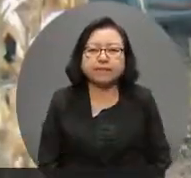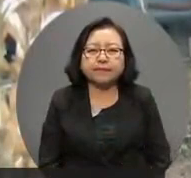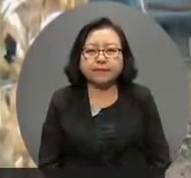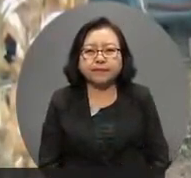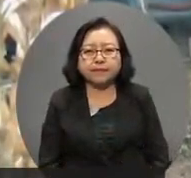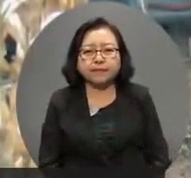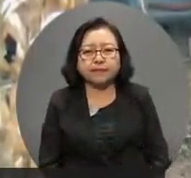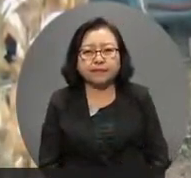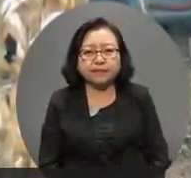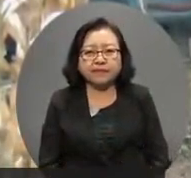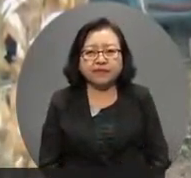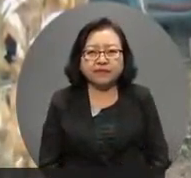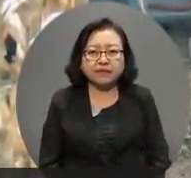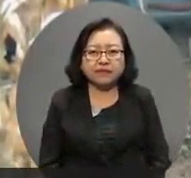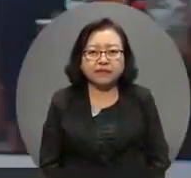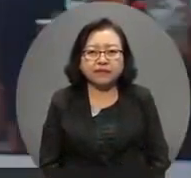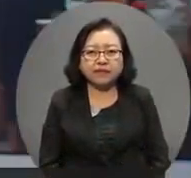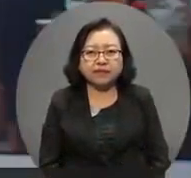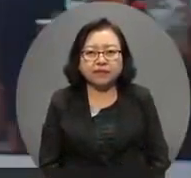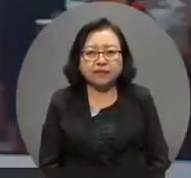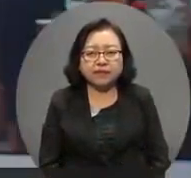정재영입니다.